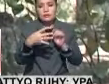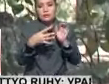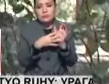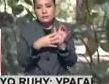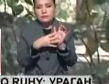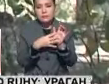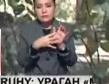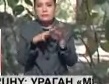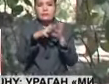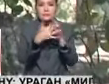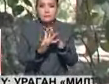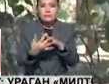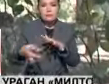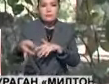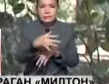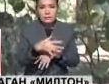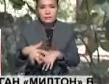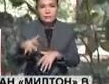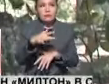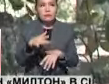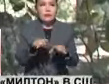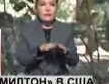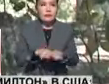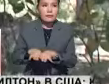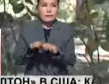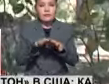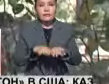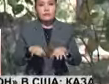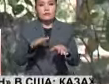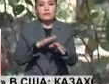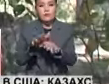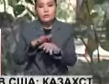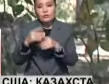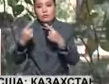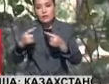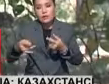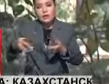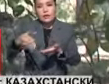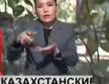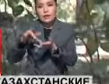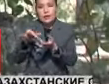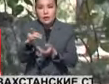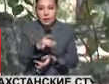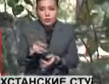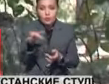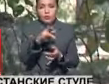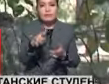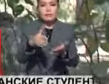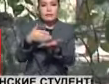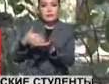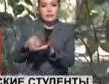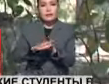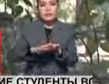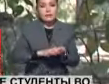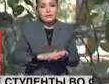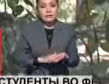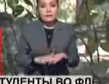9 сельских округов. Одновременно проводятся и в других округах. На эту акцию